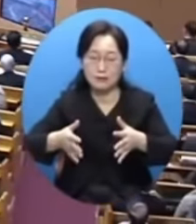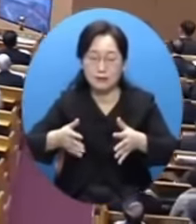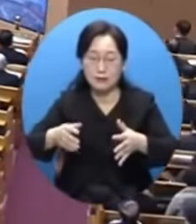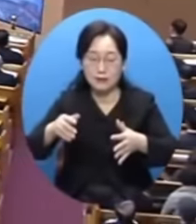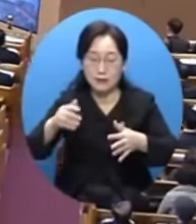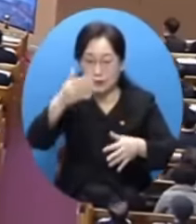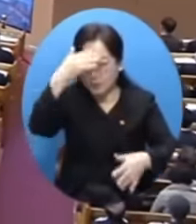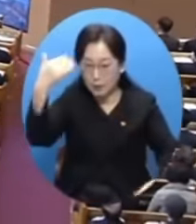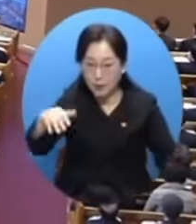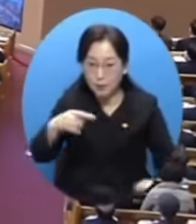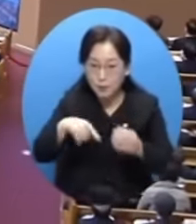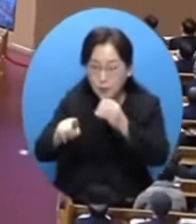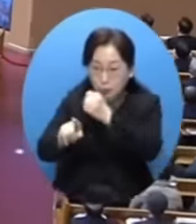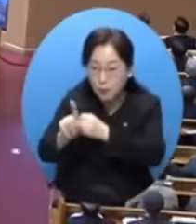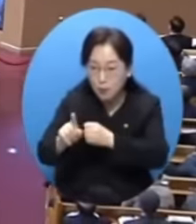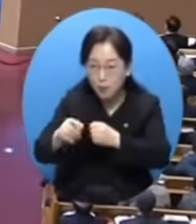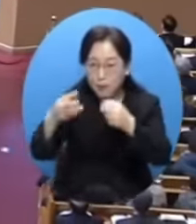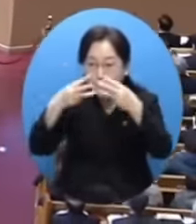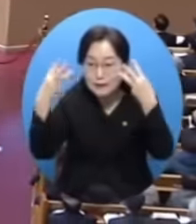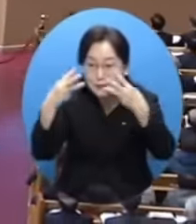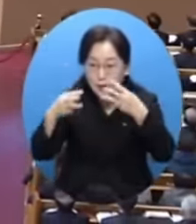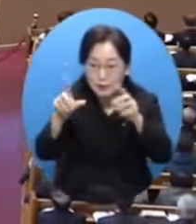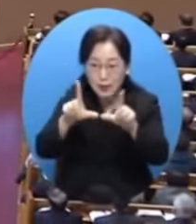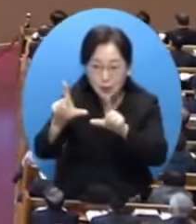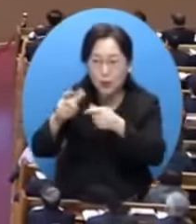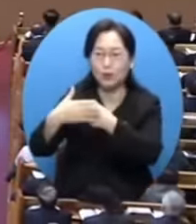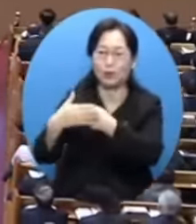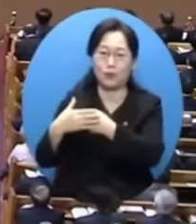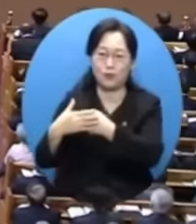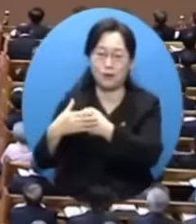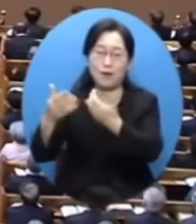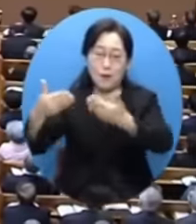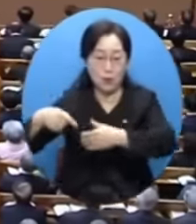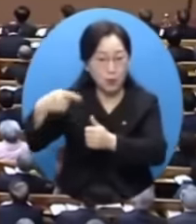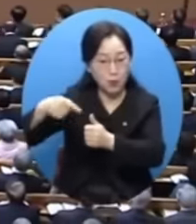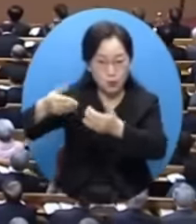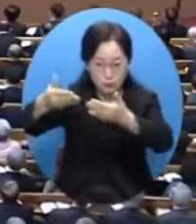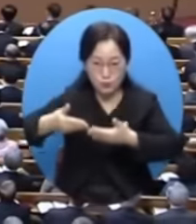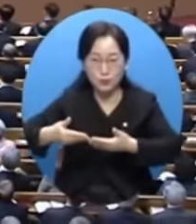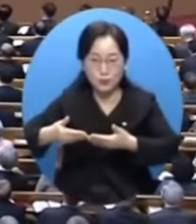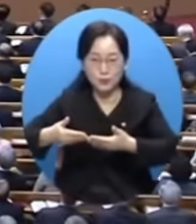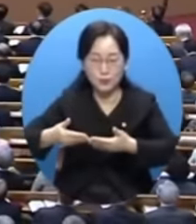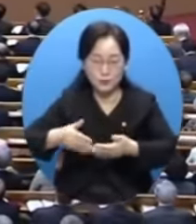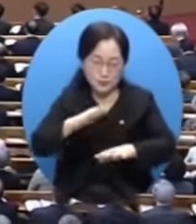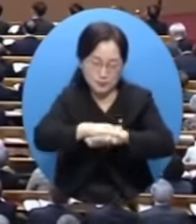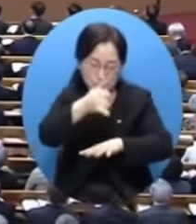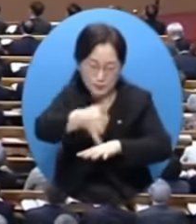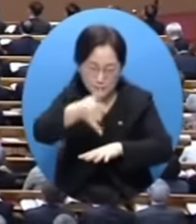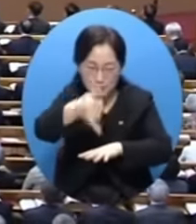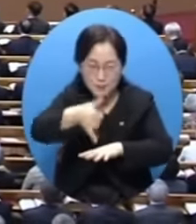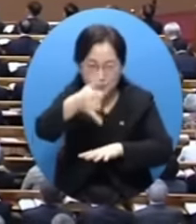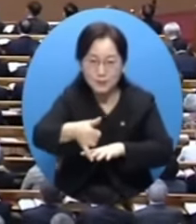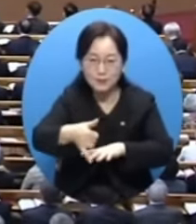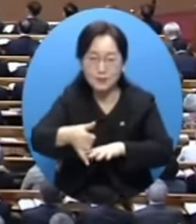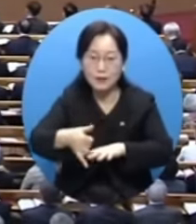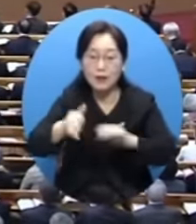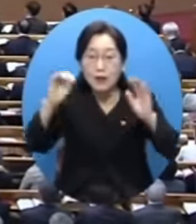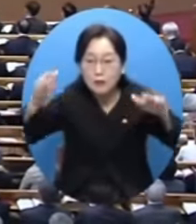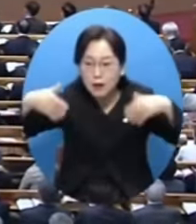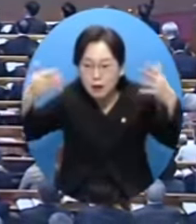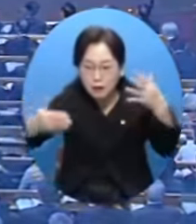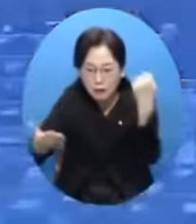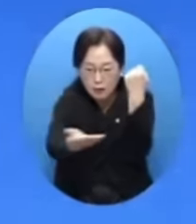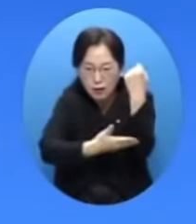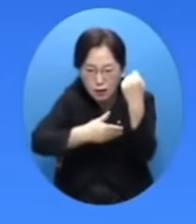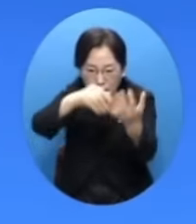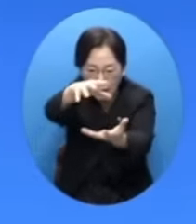인디언들이 그들에게 호의를 베풀어 주어서 그의 도움을 받아서 농사를 지었는데 그의 가을 별 수확이